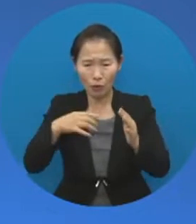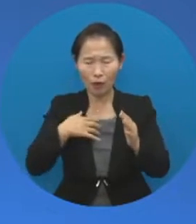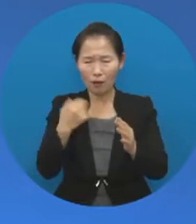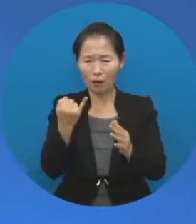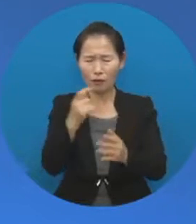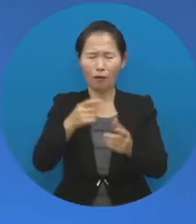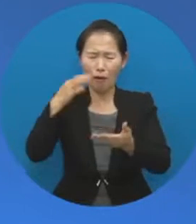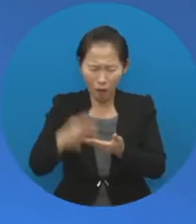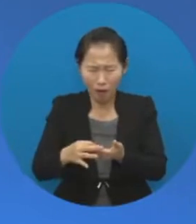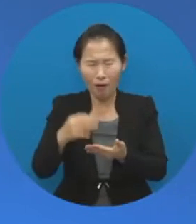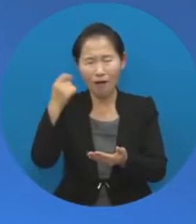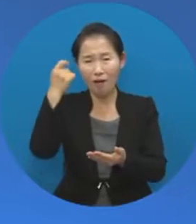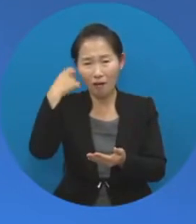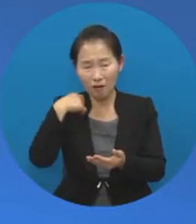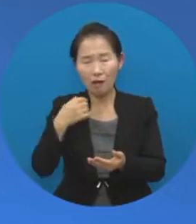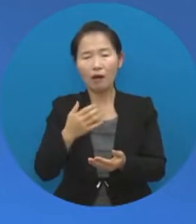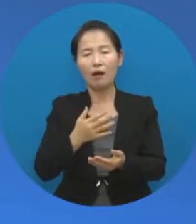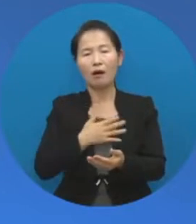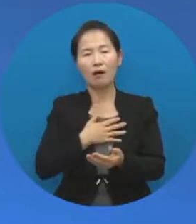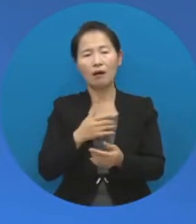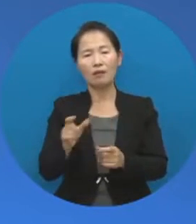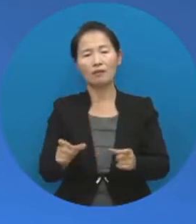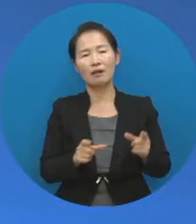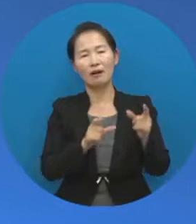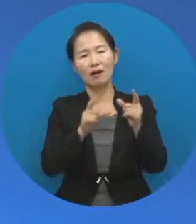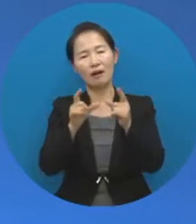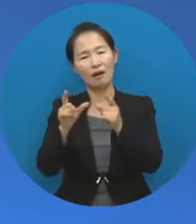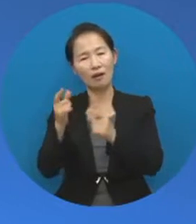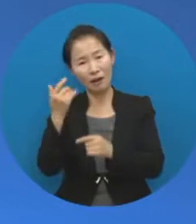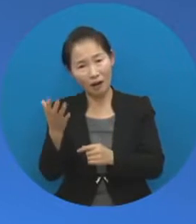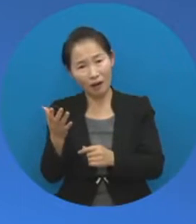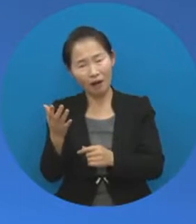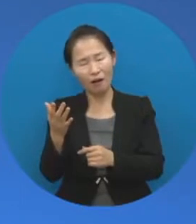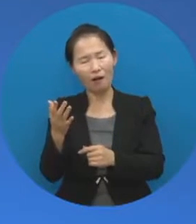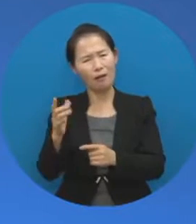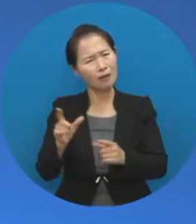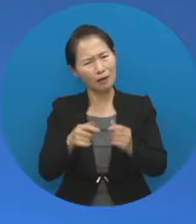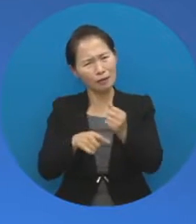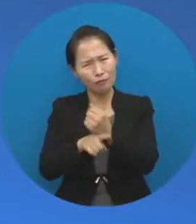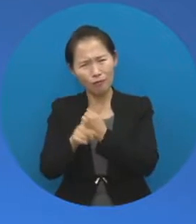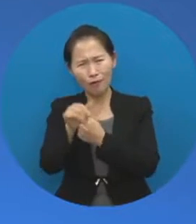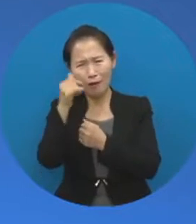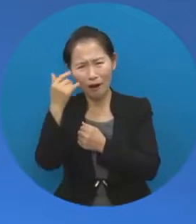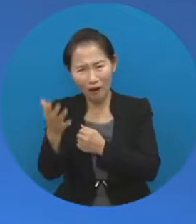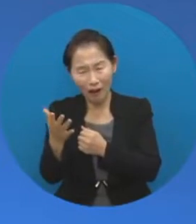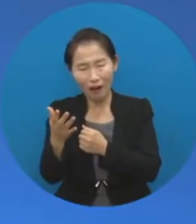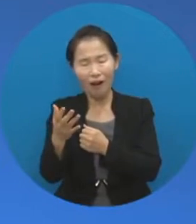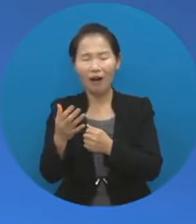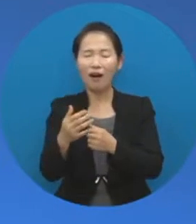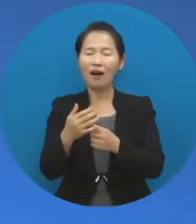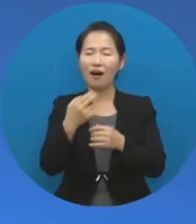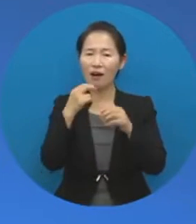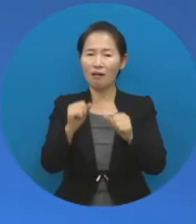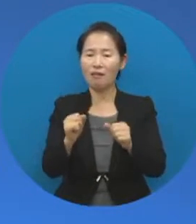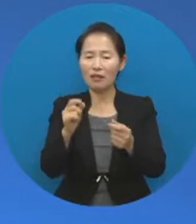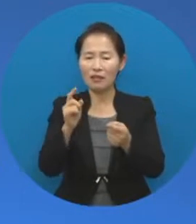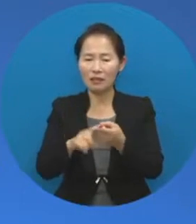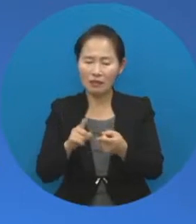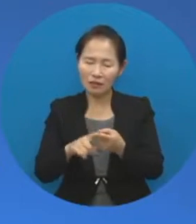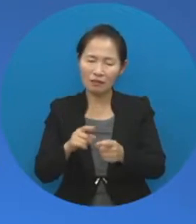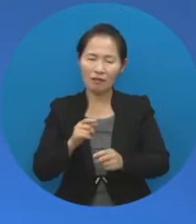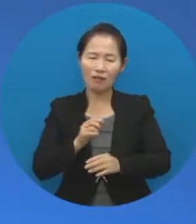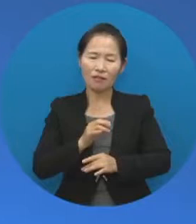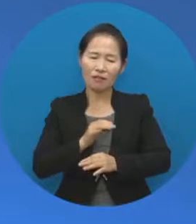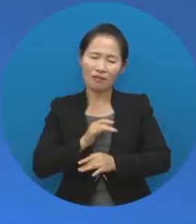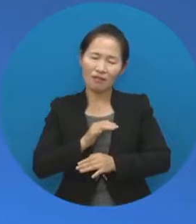이 세상을 살아야 될까, 이런 모습으로 내가 살아가야 될 이유가 있을까라는 그 존재에 대한 두려움이